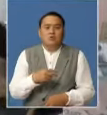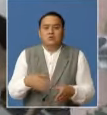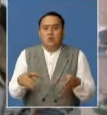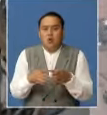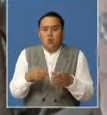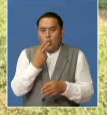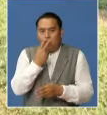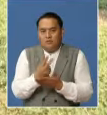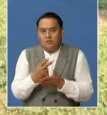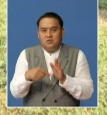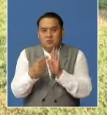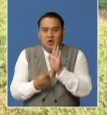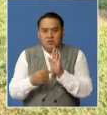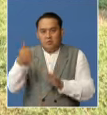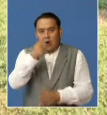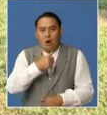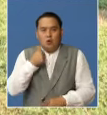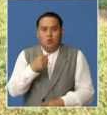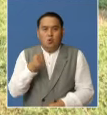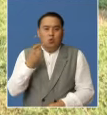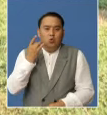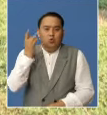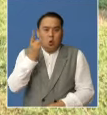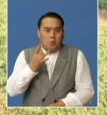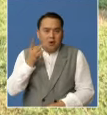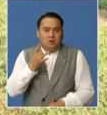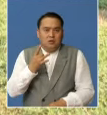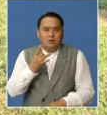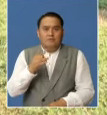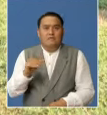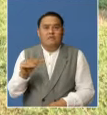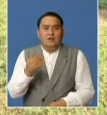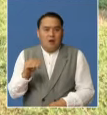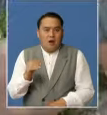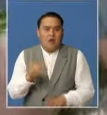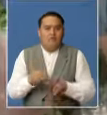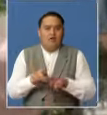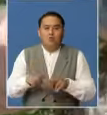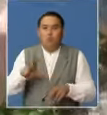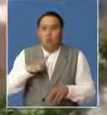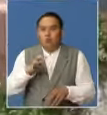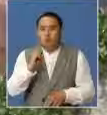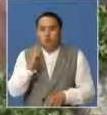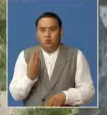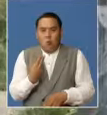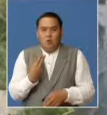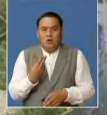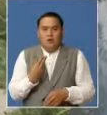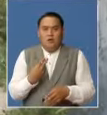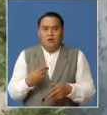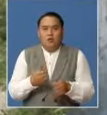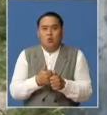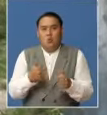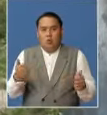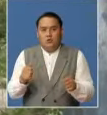высокий его уровень в 2017 году был зафиксирован в Румынии, самый низкий в Финляндии. С того года, по данным социологов, разрыв в Венгрии